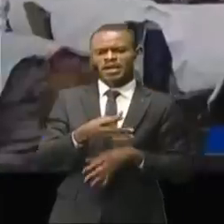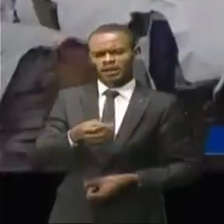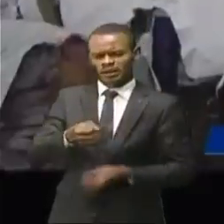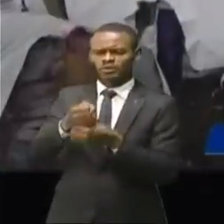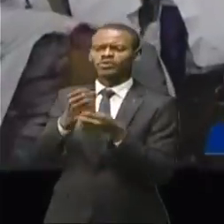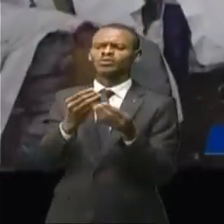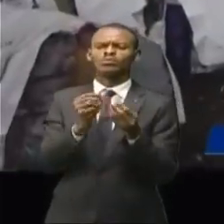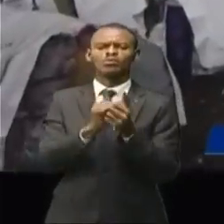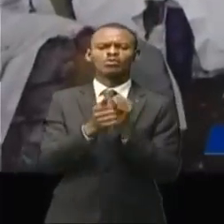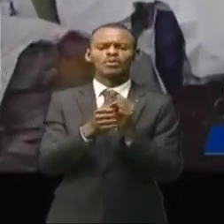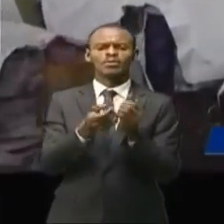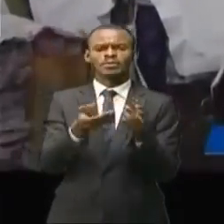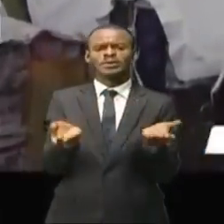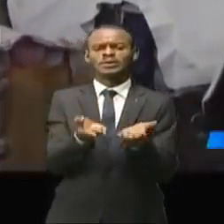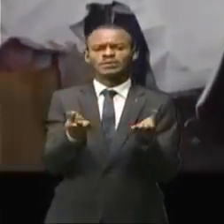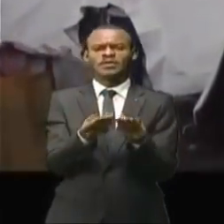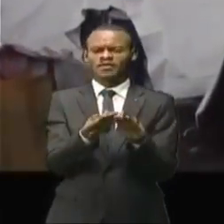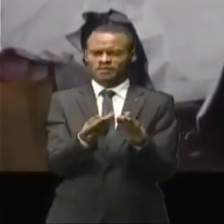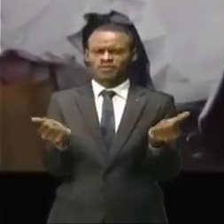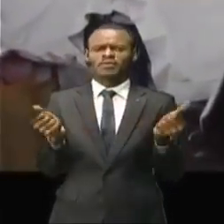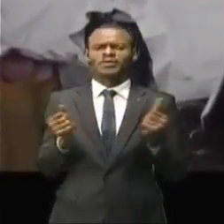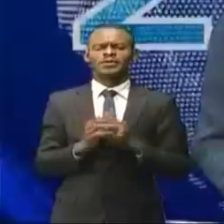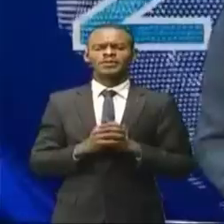lors de la souveraineté